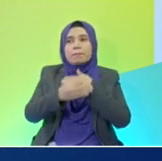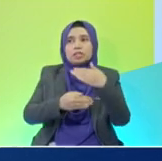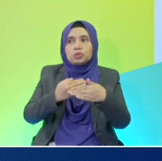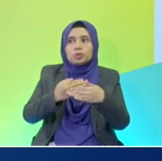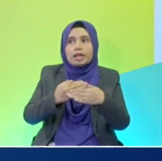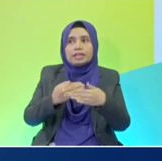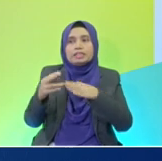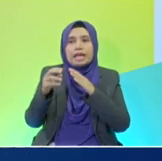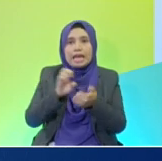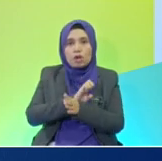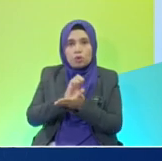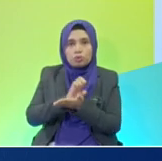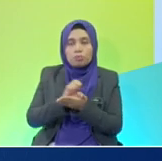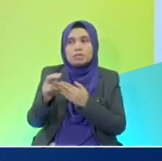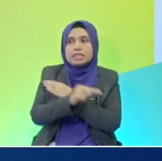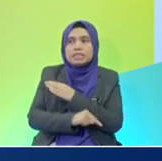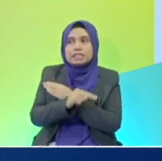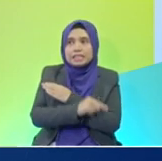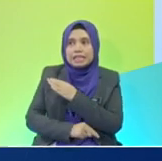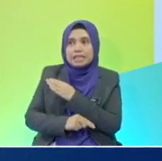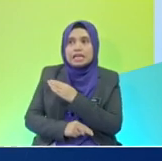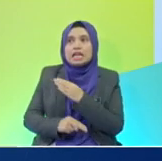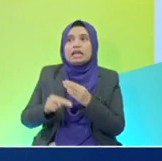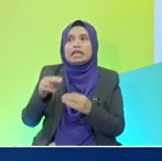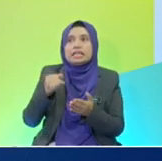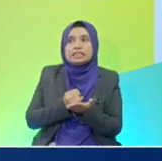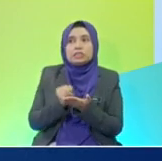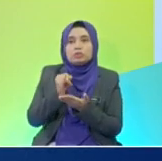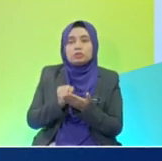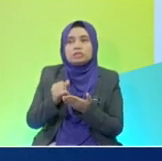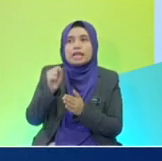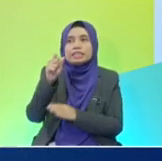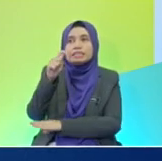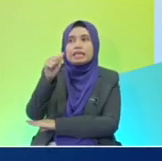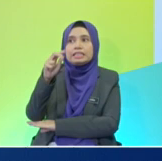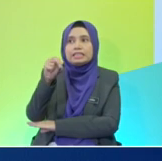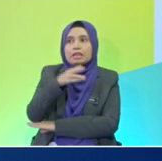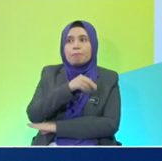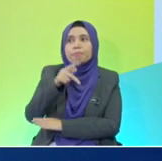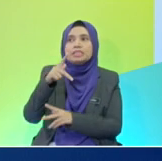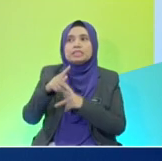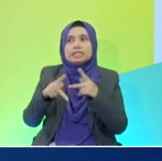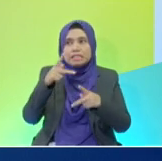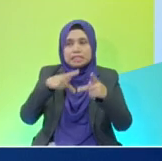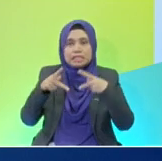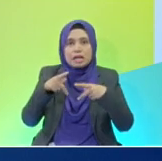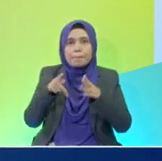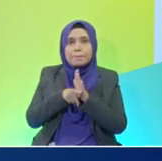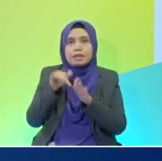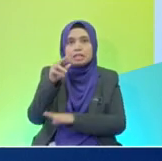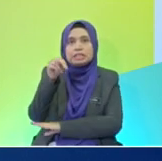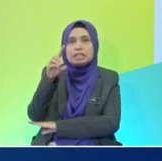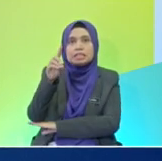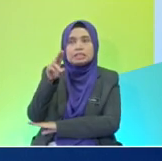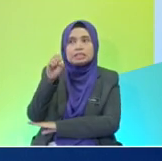dan pendidikan Perindustrian Indonesia sendiri oke keempat lembaga pembangunan Banda udah dan juga Institut